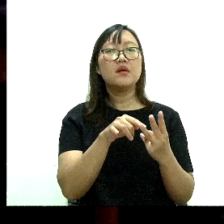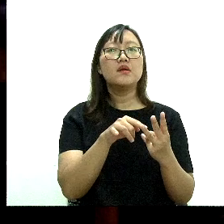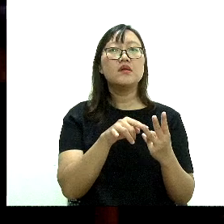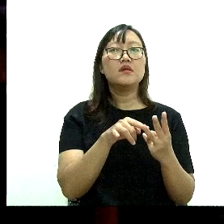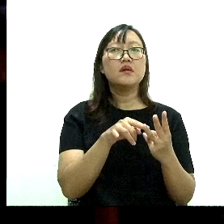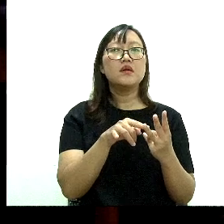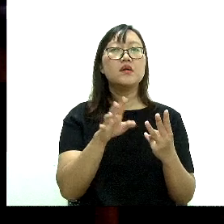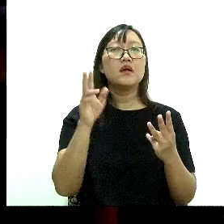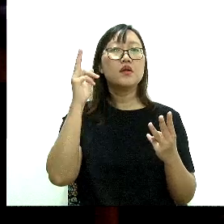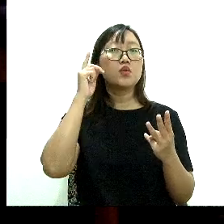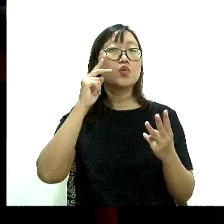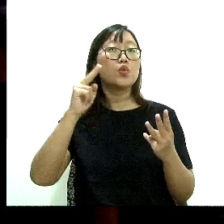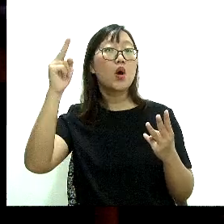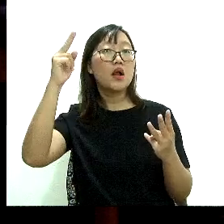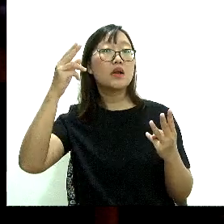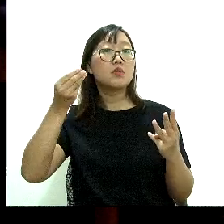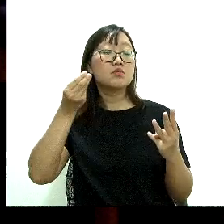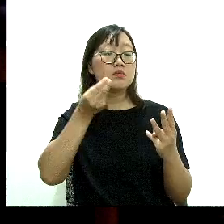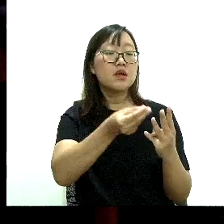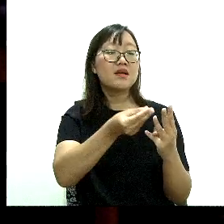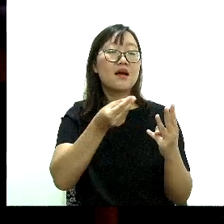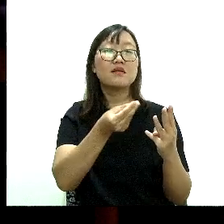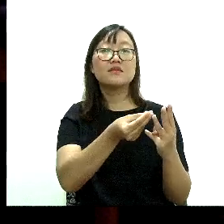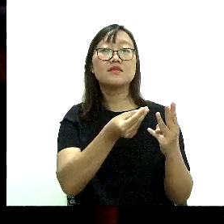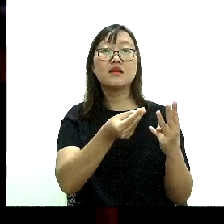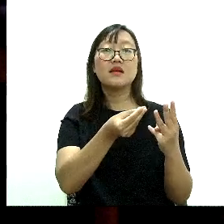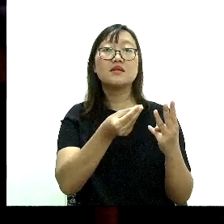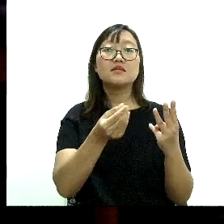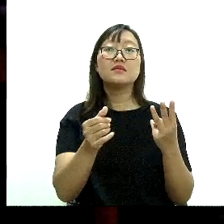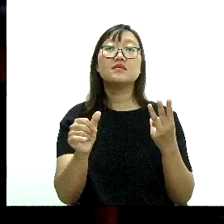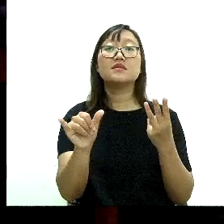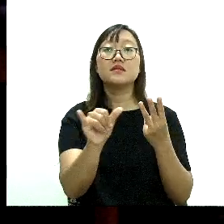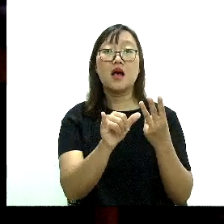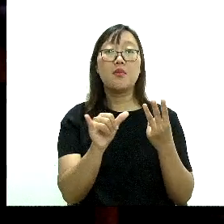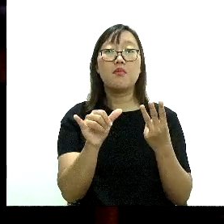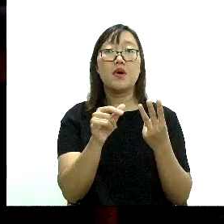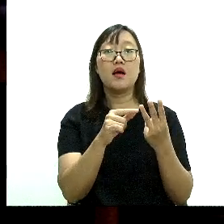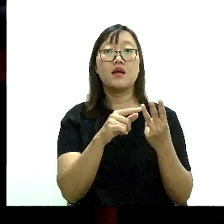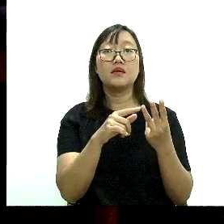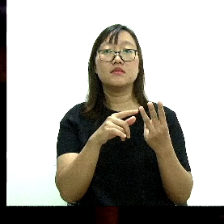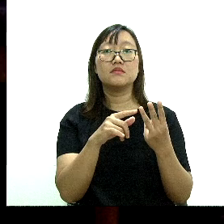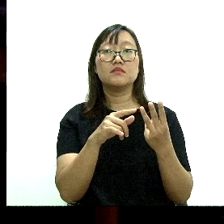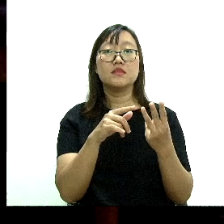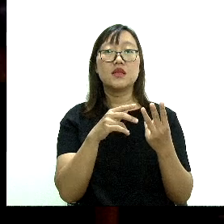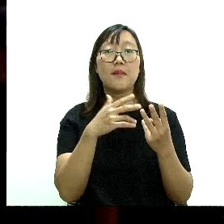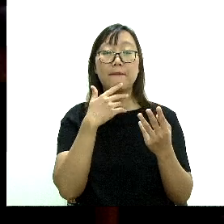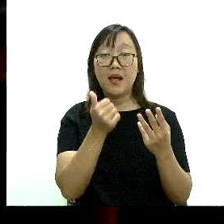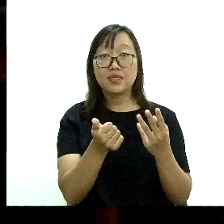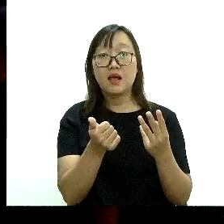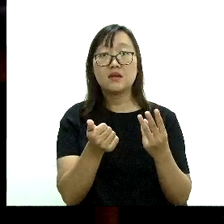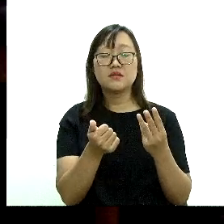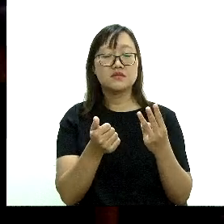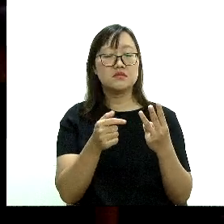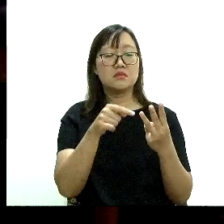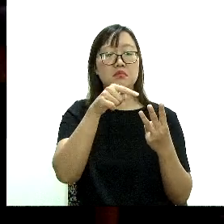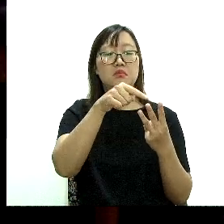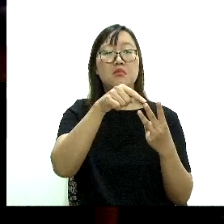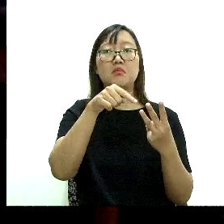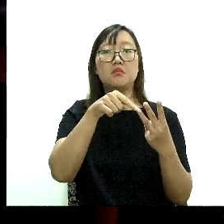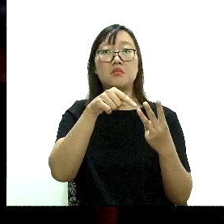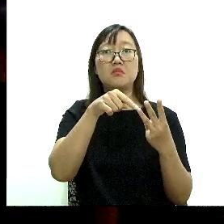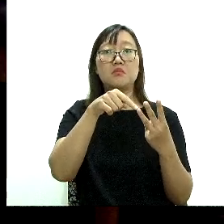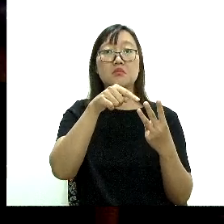ia janjikan, aku akan memberi apa yang pantas bagimu. Mereka tidak bertanya berapa yang akan